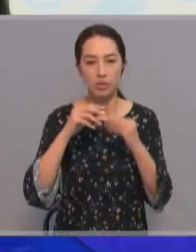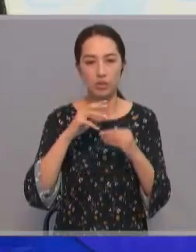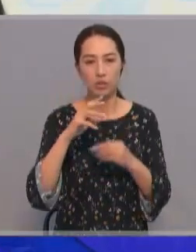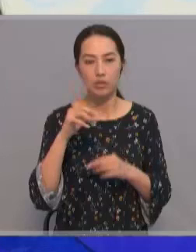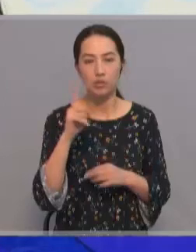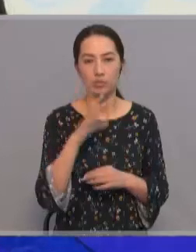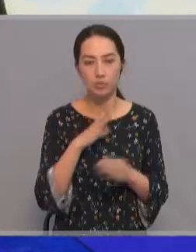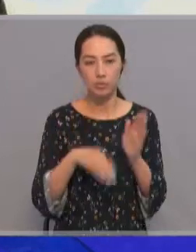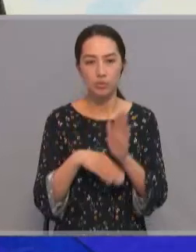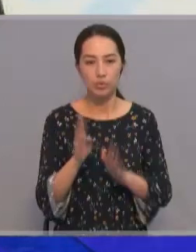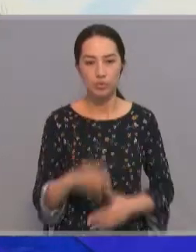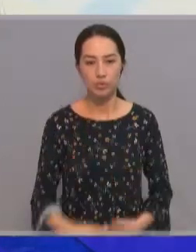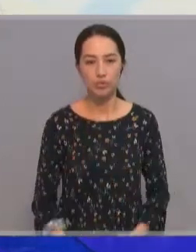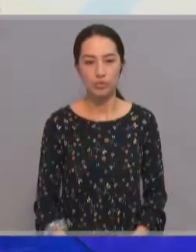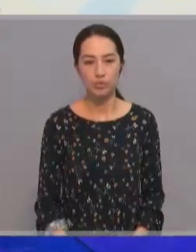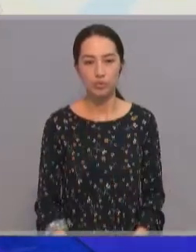свои результаты.